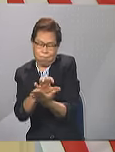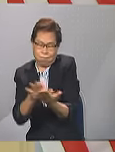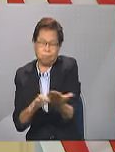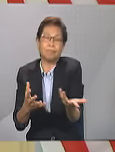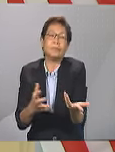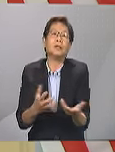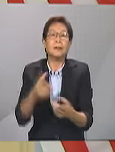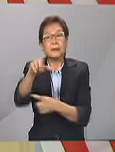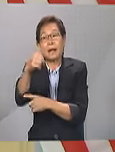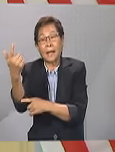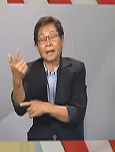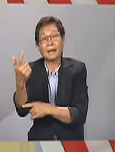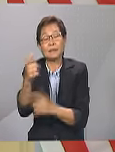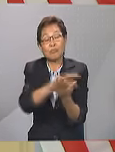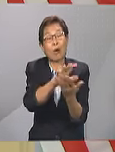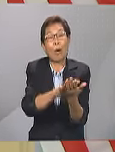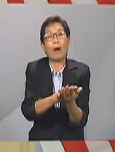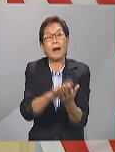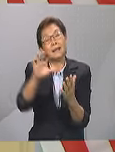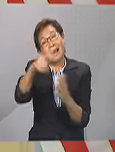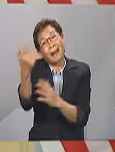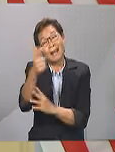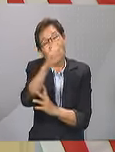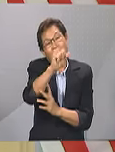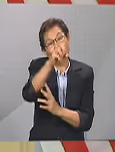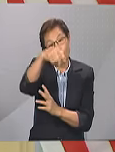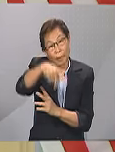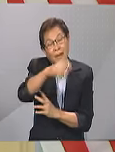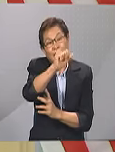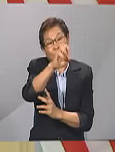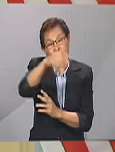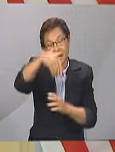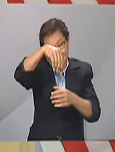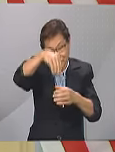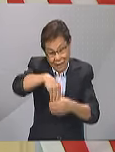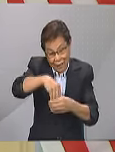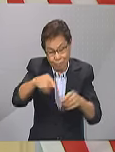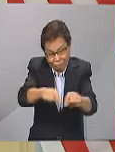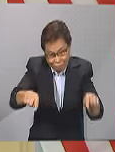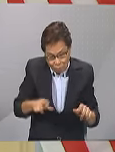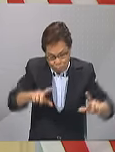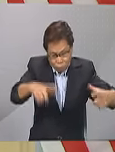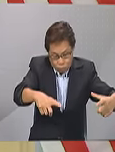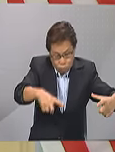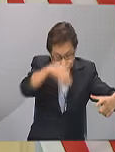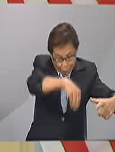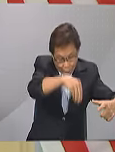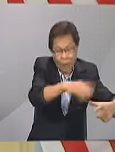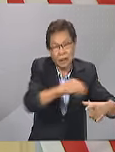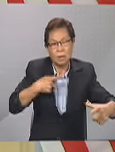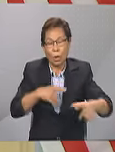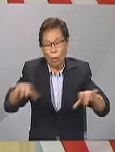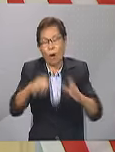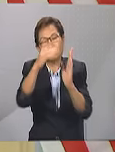Hai selain Diva The Face Shop untuk di dalam kawasan kita juga membuat shopee dari segi